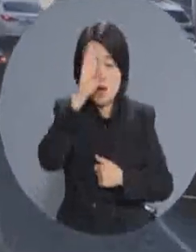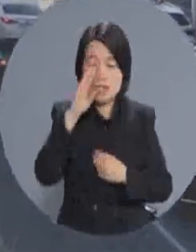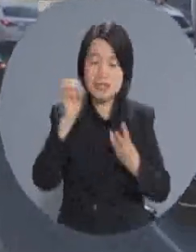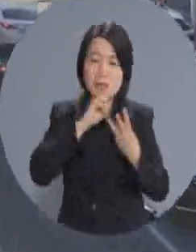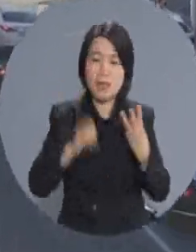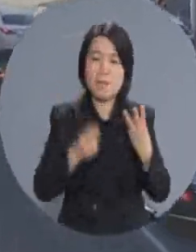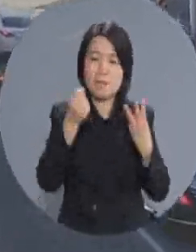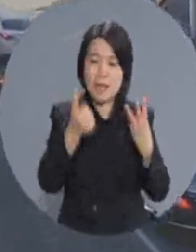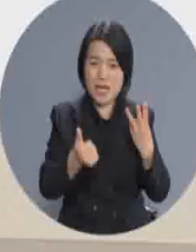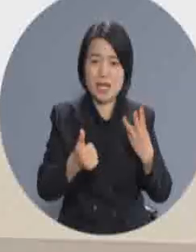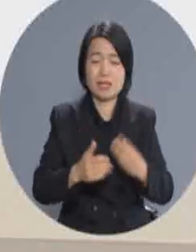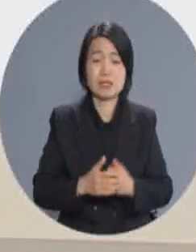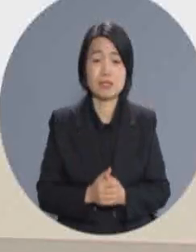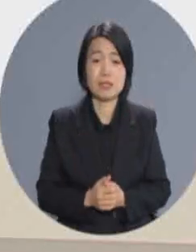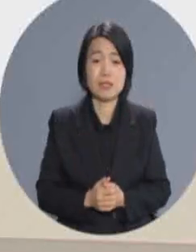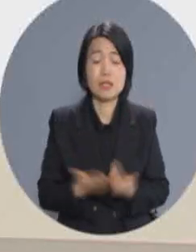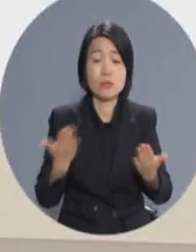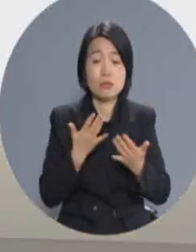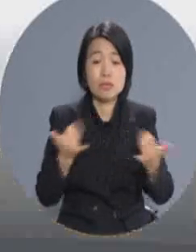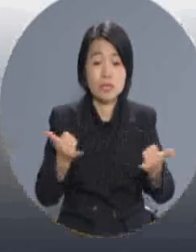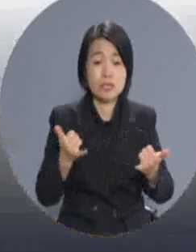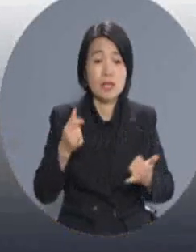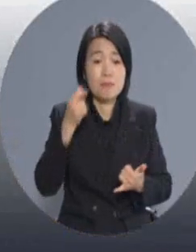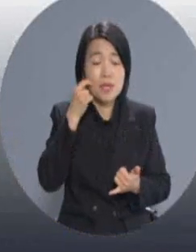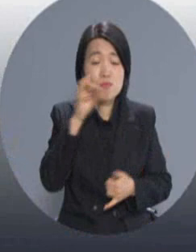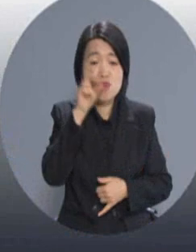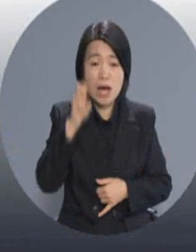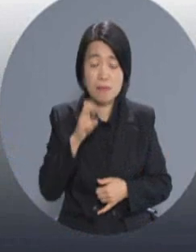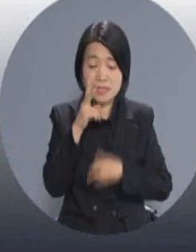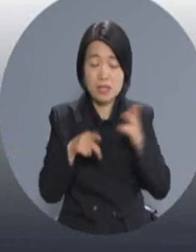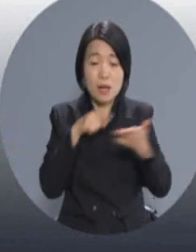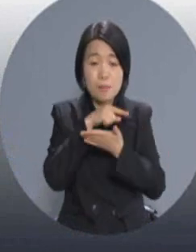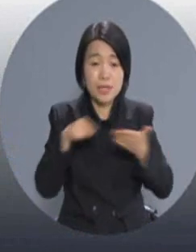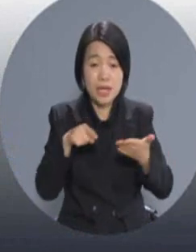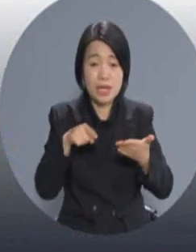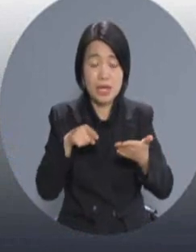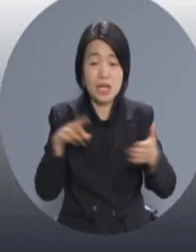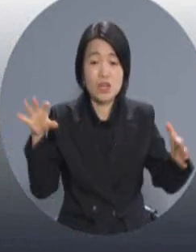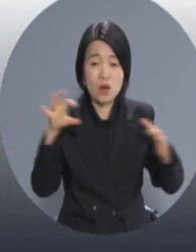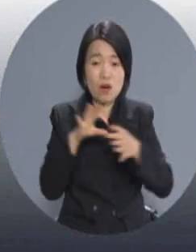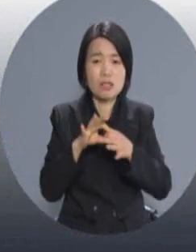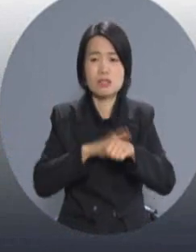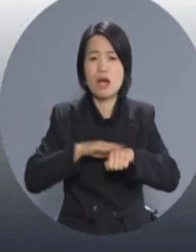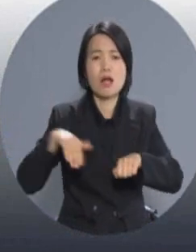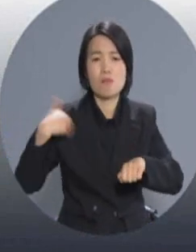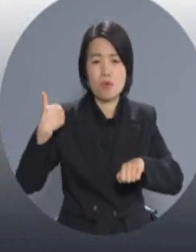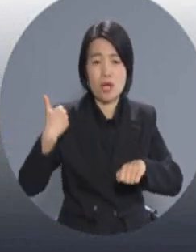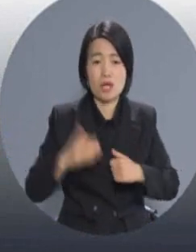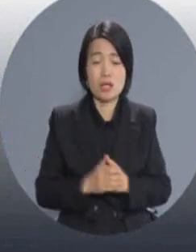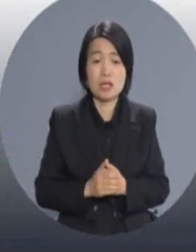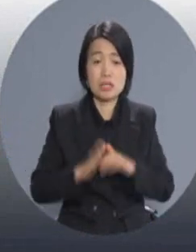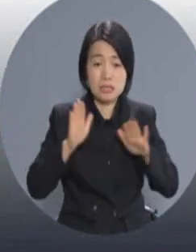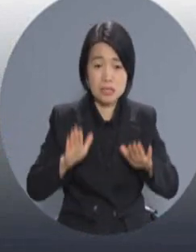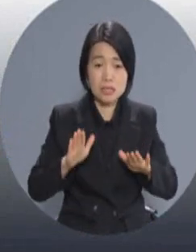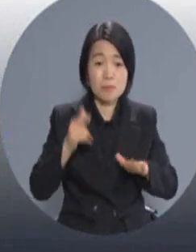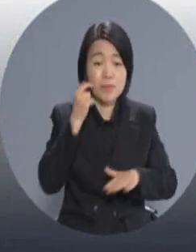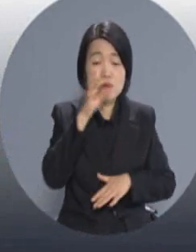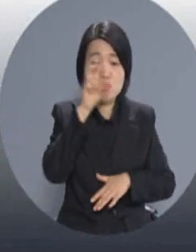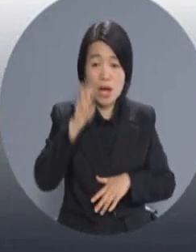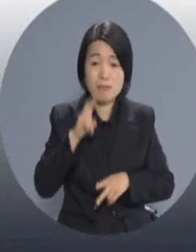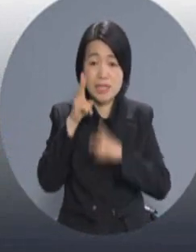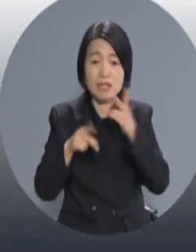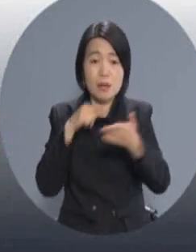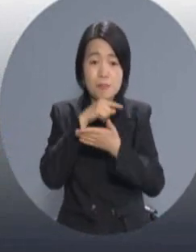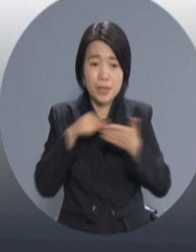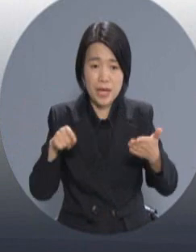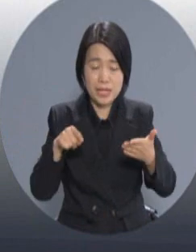안 됩니다. 노동자들이 피부암이 산업재해다 이 자체를 모르고 있었다는 겁니다. 이제서 어떻게 보면